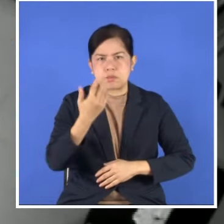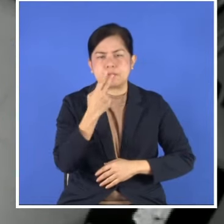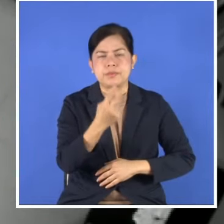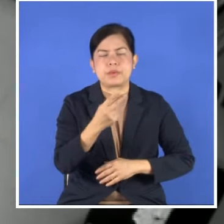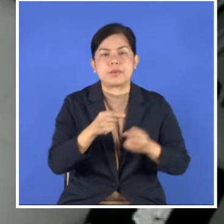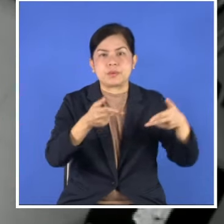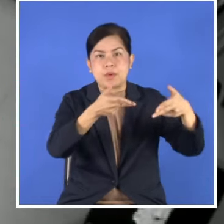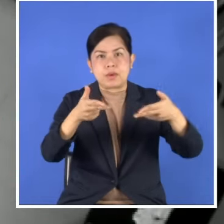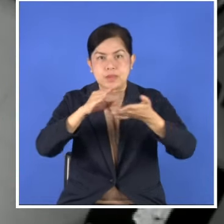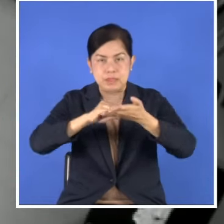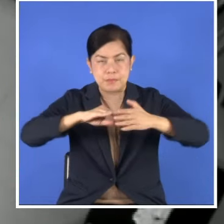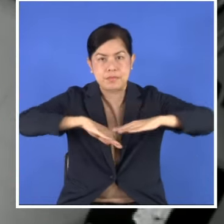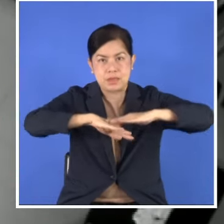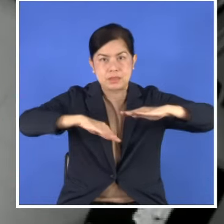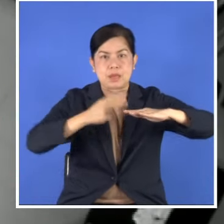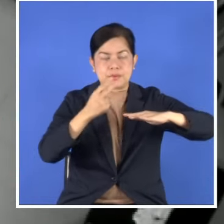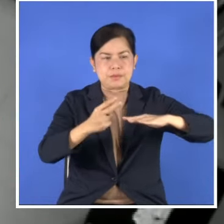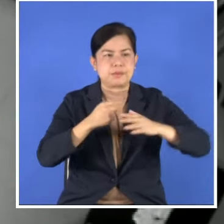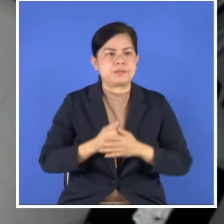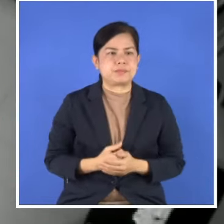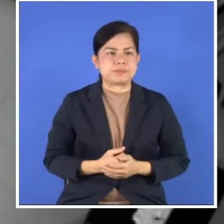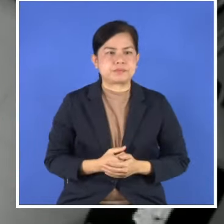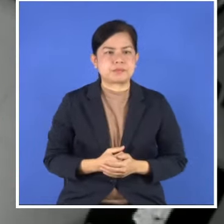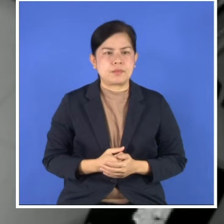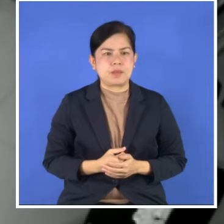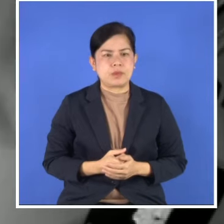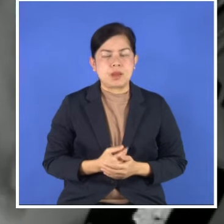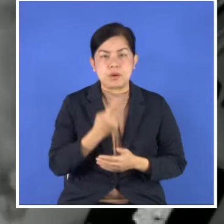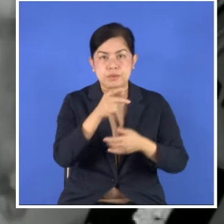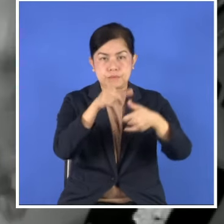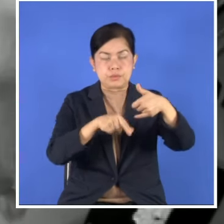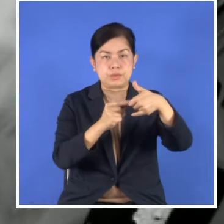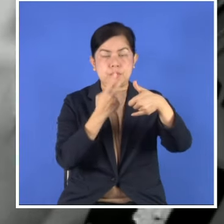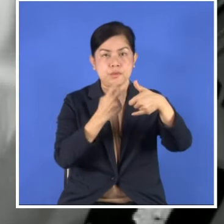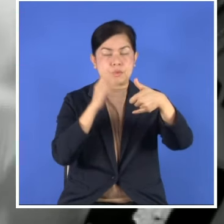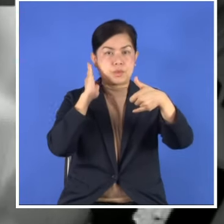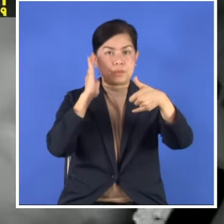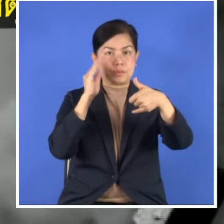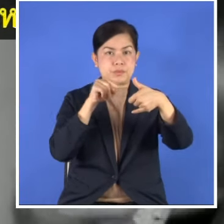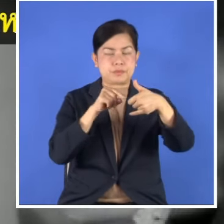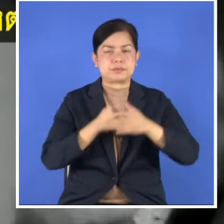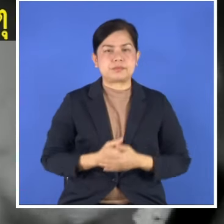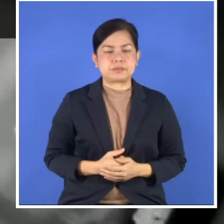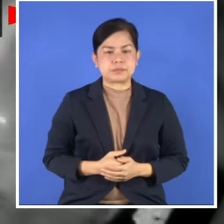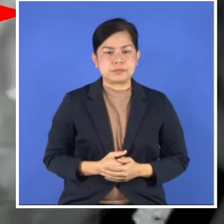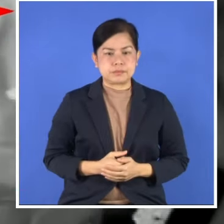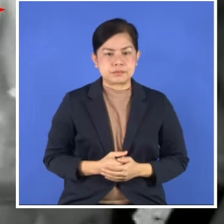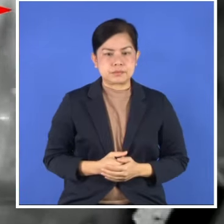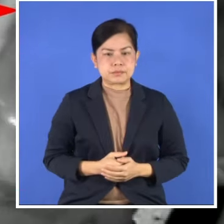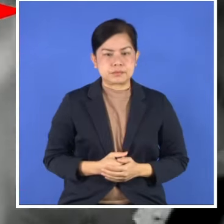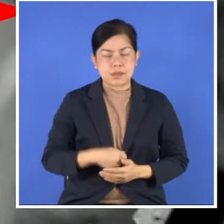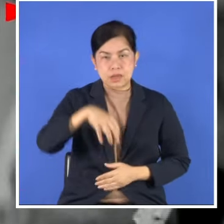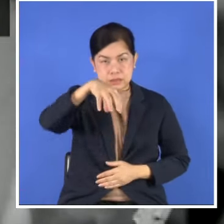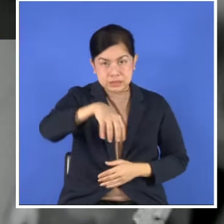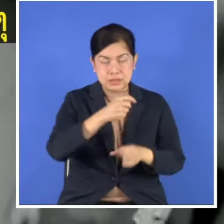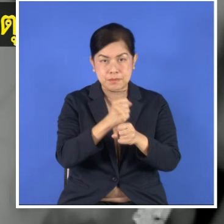ดูซิว่าเขาเปลือยขนาดไหนอ๋อระดับที่พอมองได้ตึกในสำนักงาน